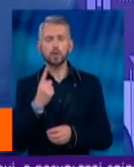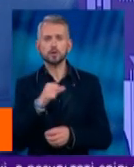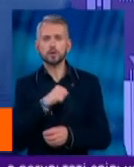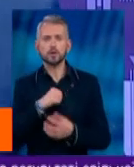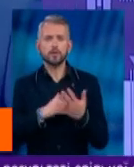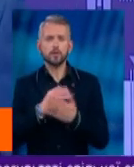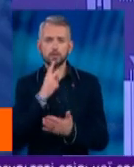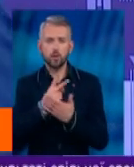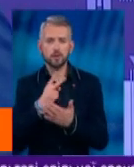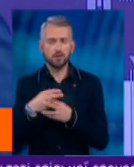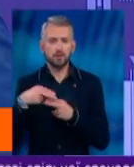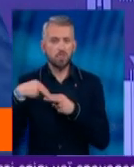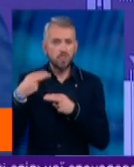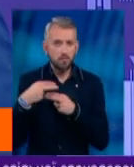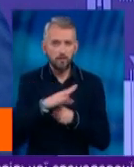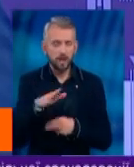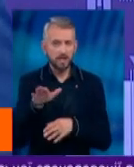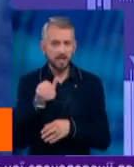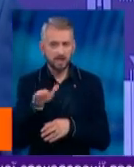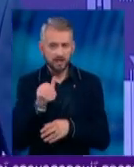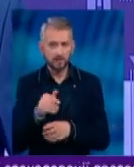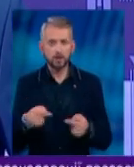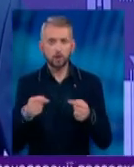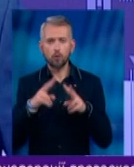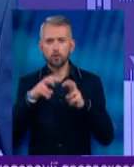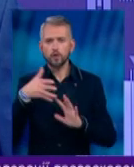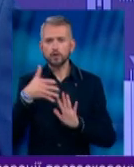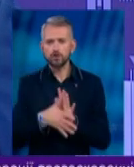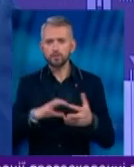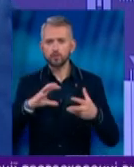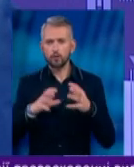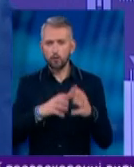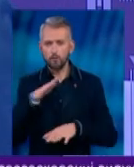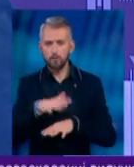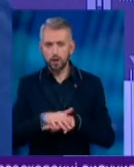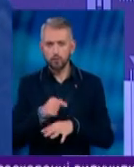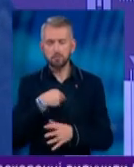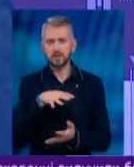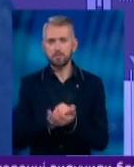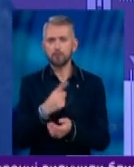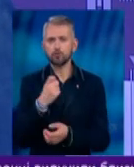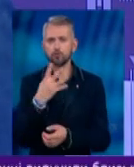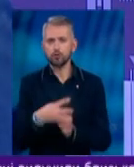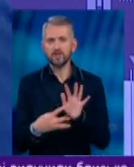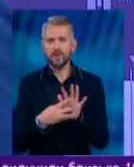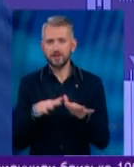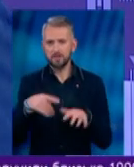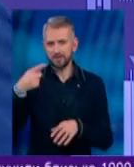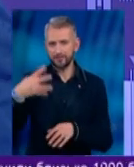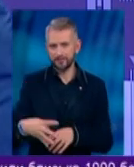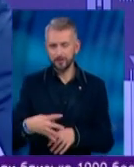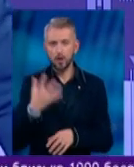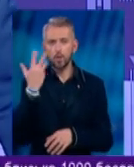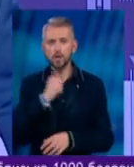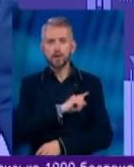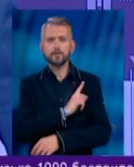найвищих показників неповернення кредитів, згідно з дослідженнями Світового банку, у цьому рейтингу ми займаємо 149-те місце. Коли в